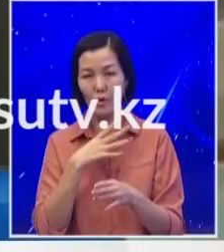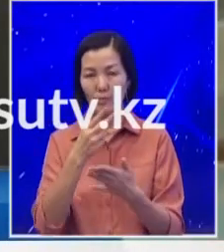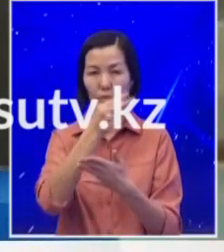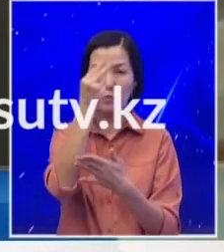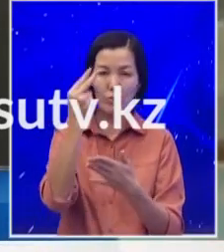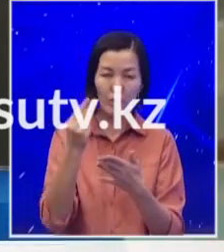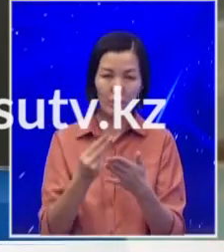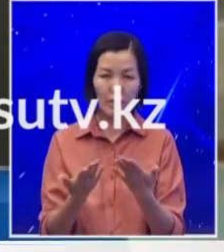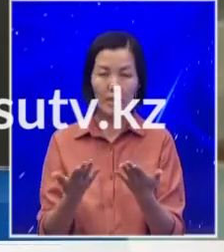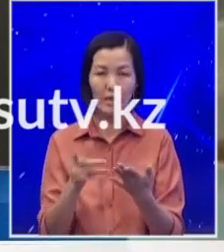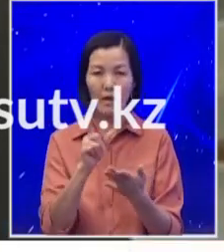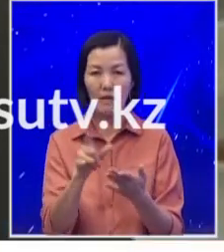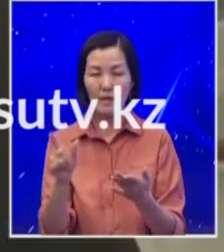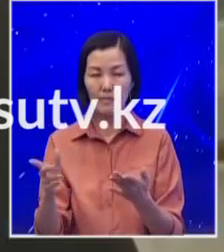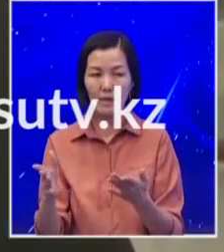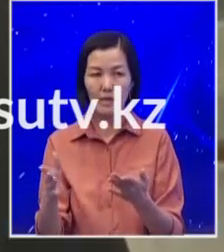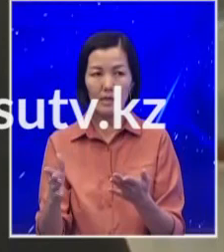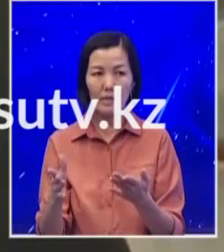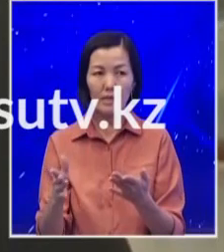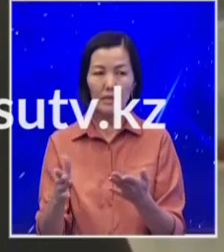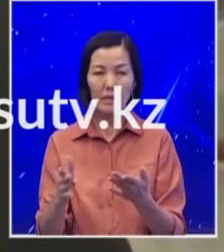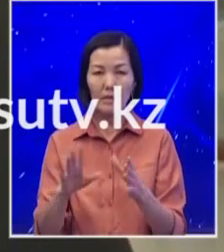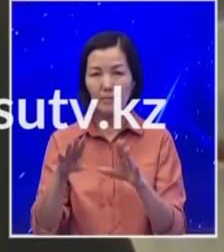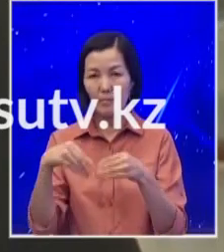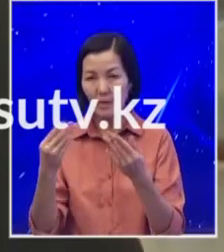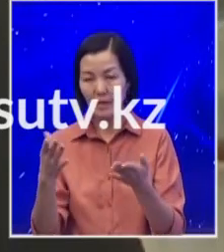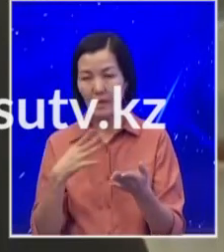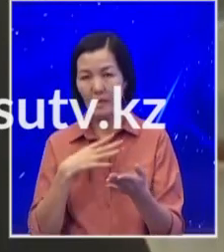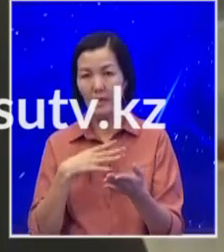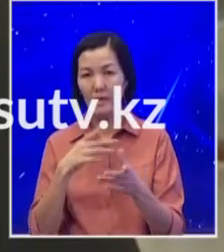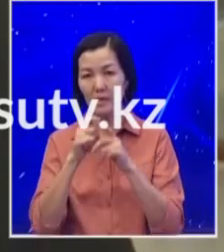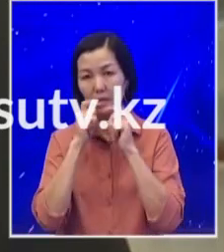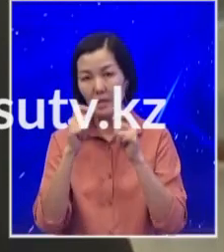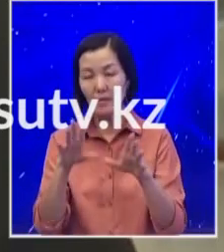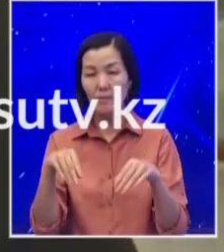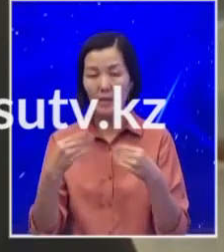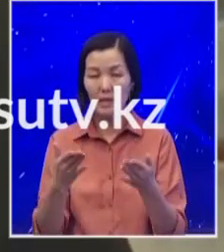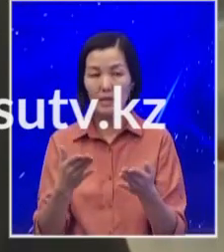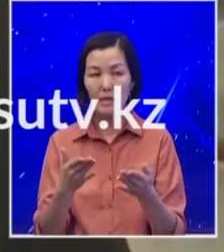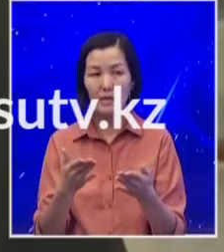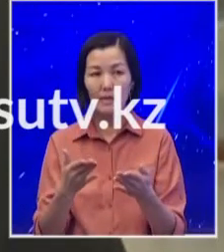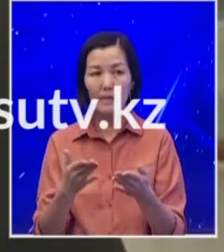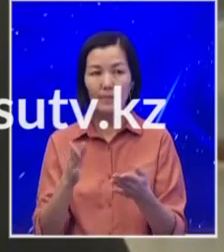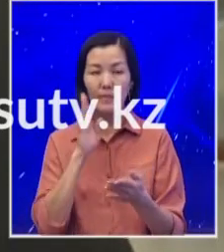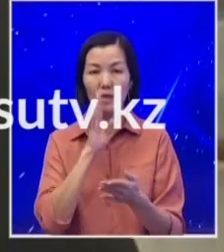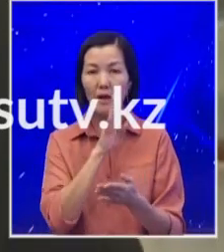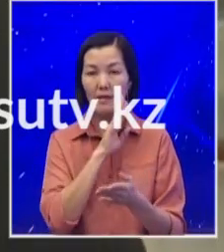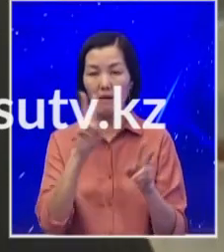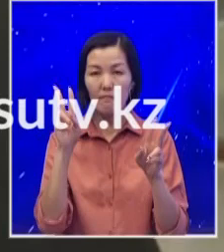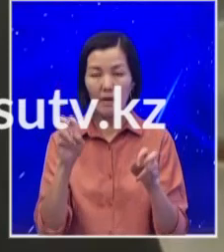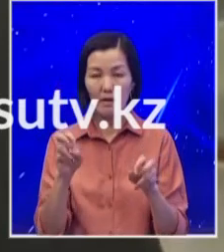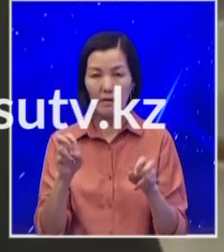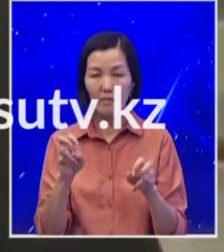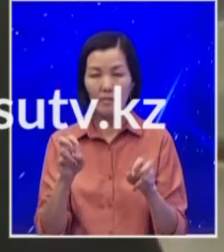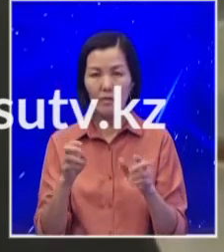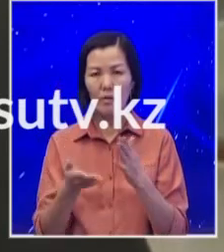суретшілер өзіміздің бір не беріп кетеді, сурет беріп кетеді, ескерткіш ретінде осы ана туралы, ең